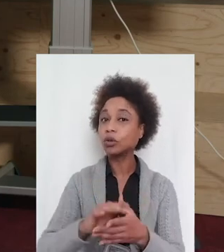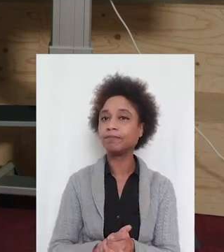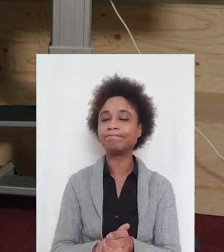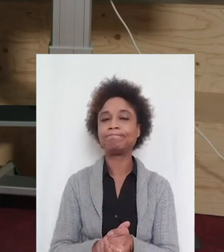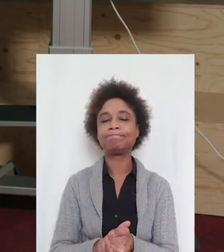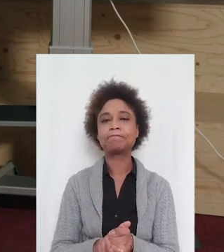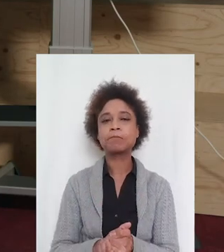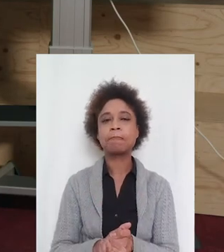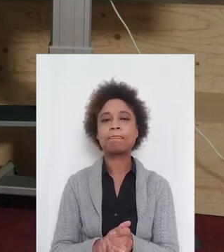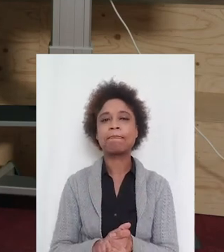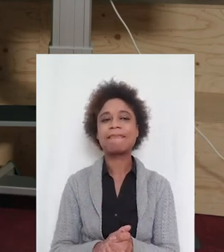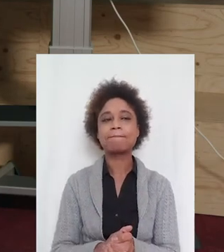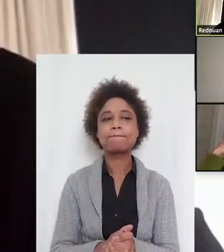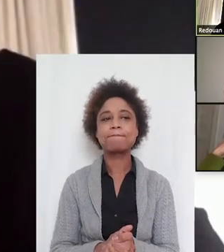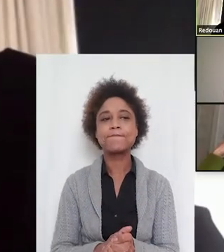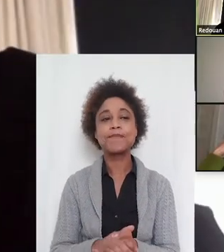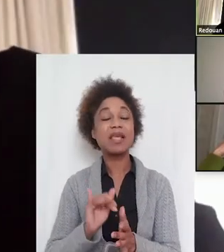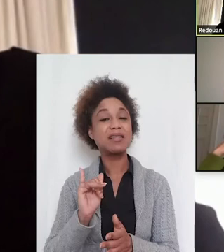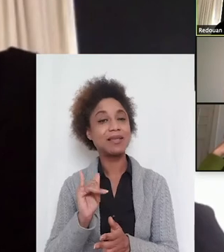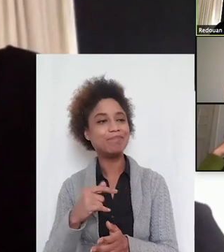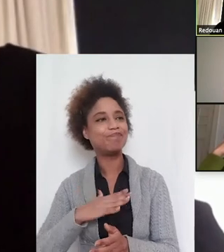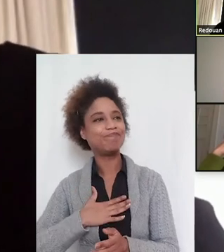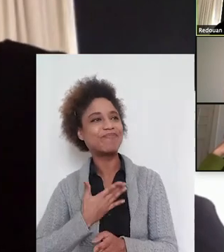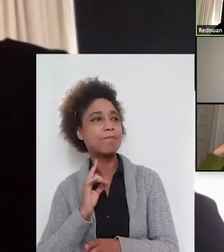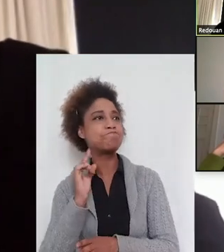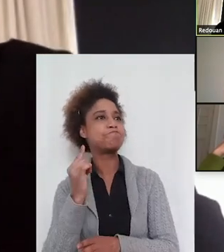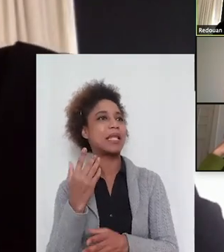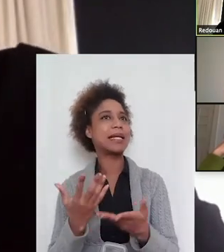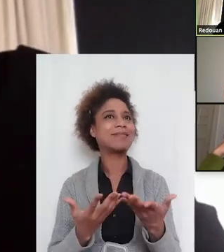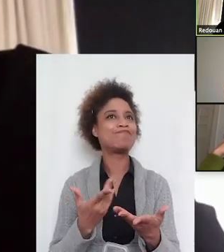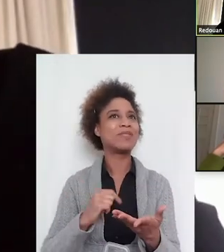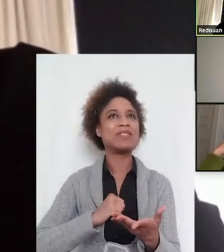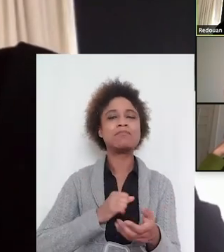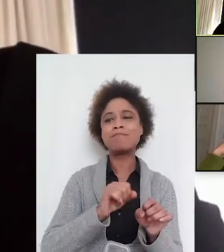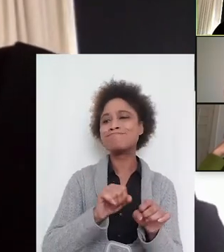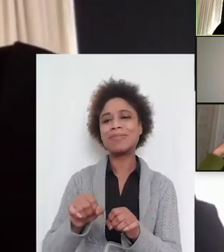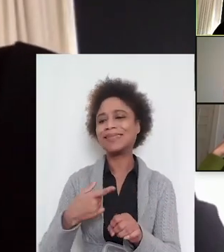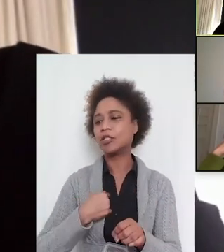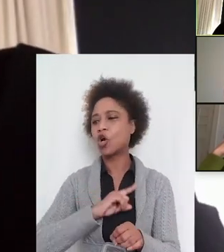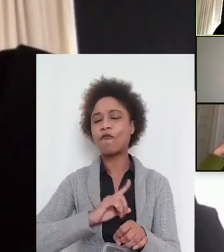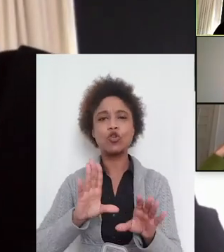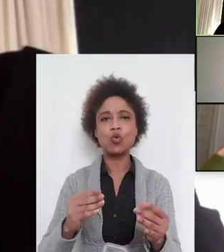Ja, ik vind dat wel een hele belangrijke, want ja, je kan niet bepaalde dingen gewoon zomaar doen